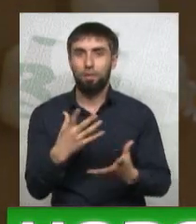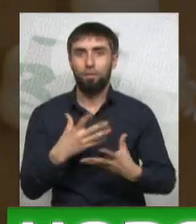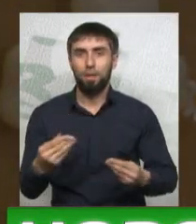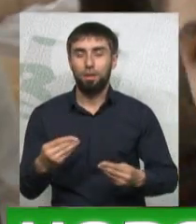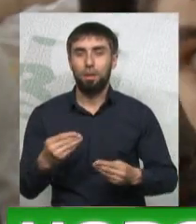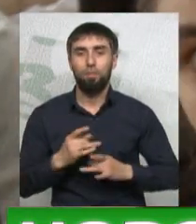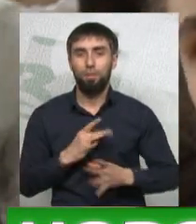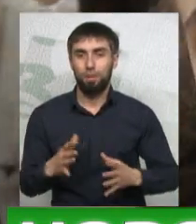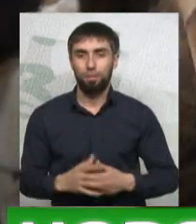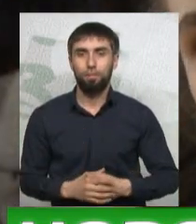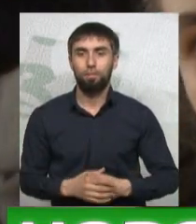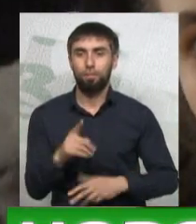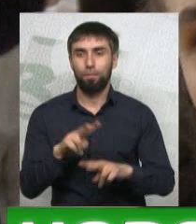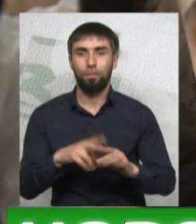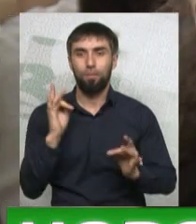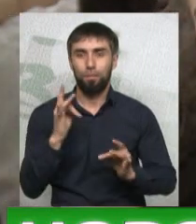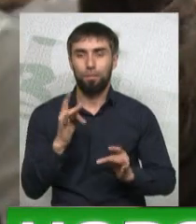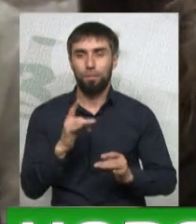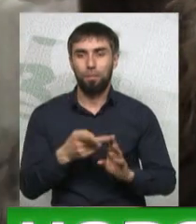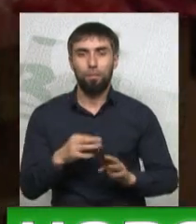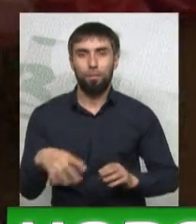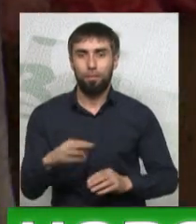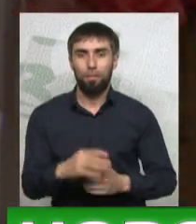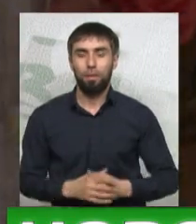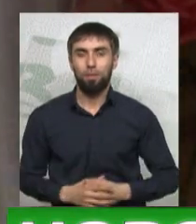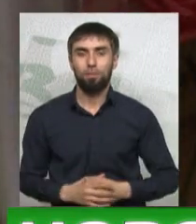слова и поздравления здесь звучат буквально отовсюду.